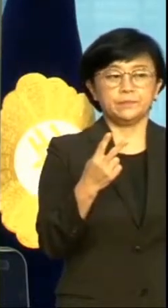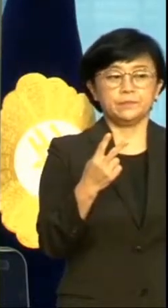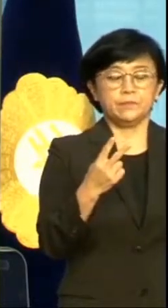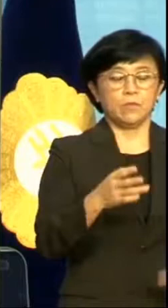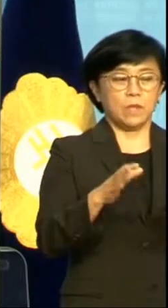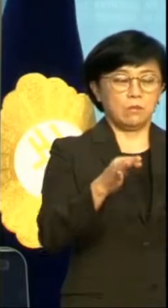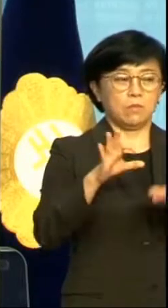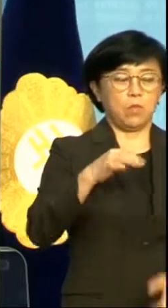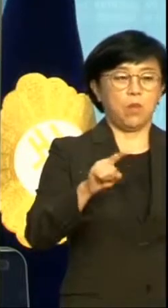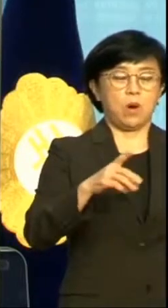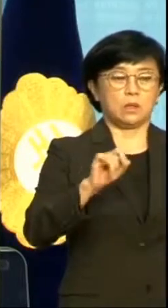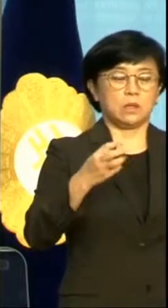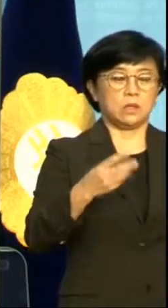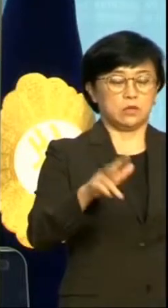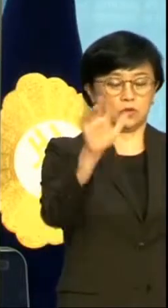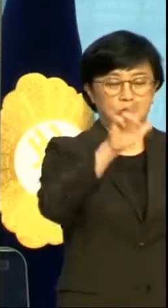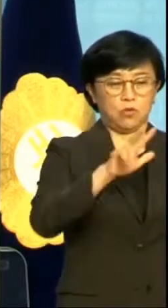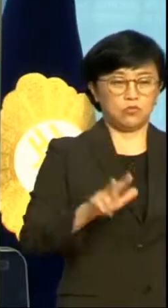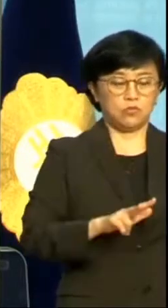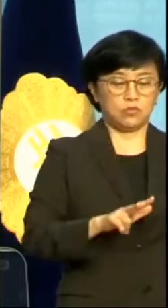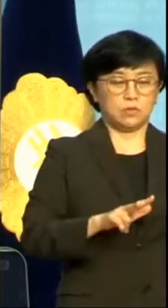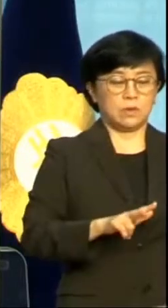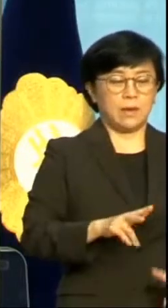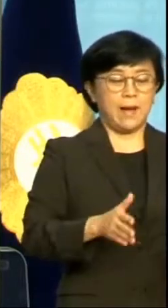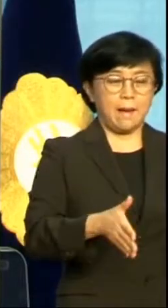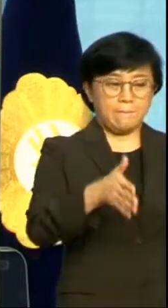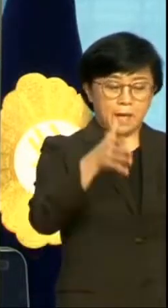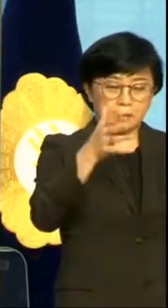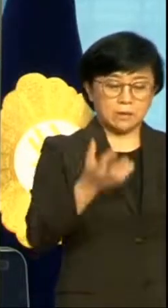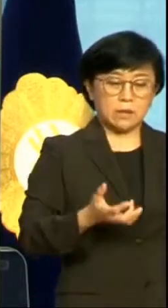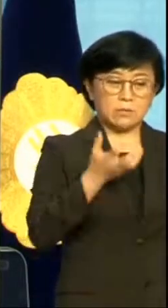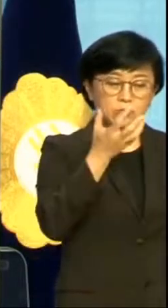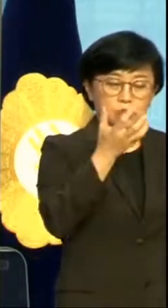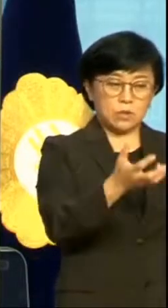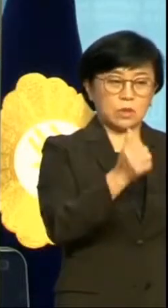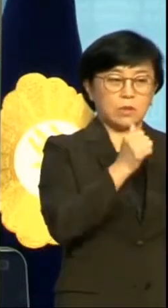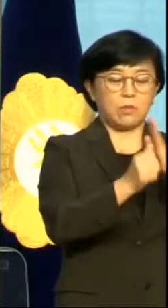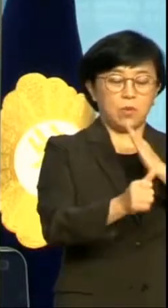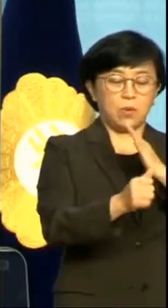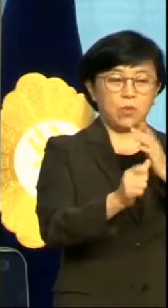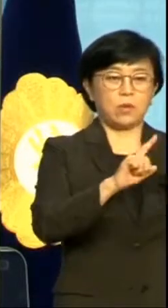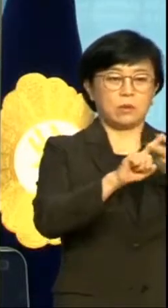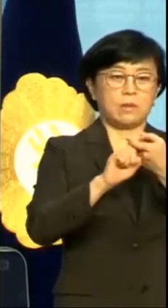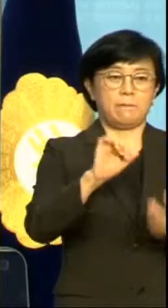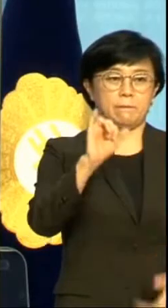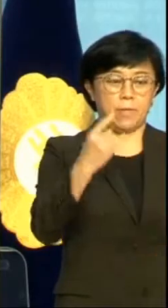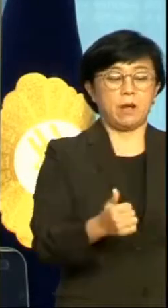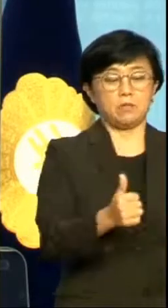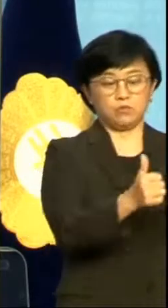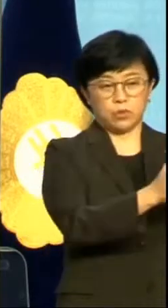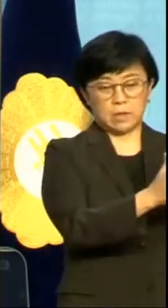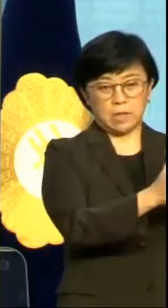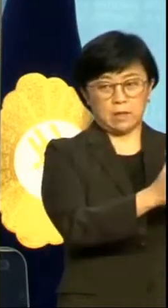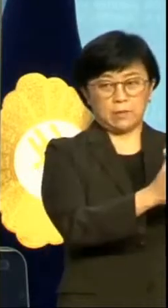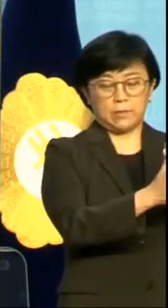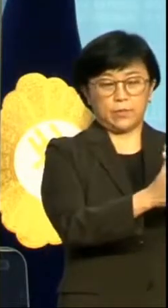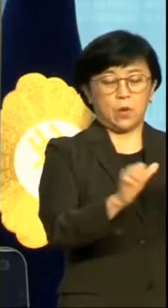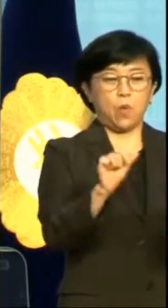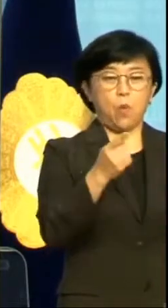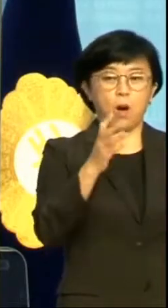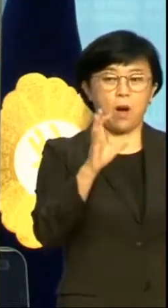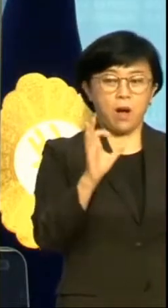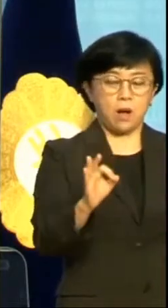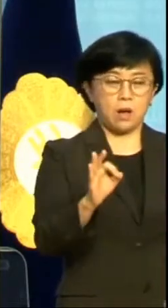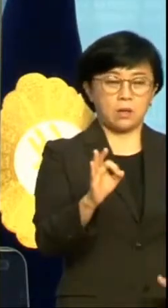김원일 전국 아파트 입시 자 입주민 대표 자연 앞에 부회장 황 장 전